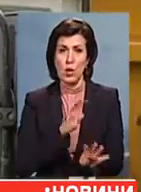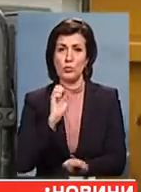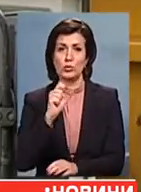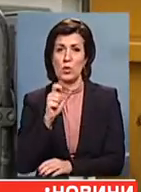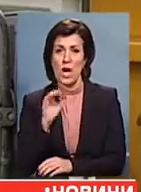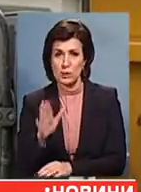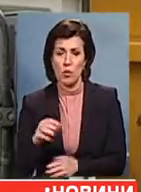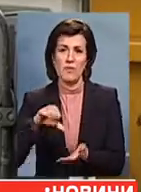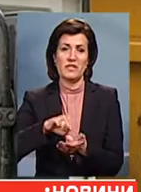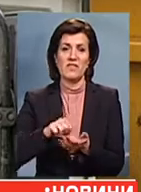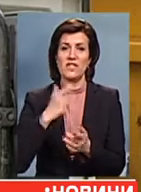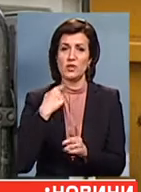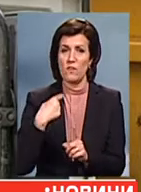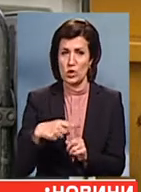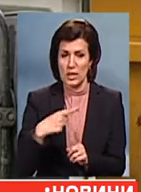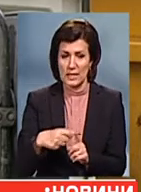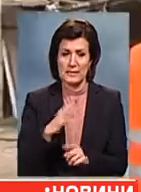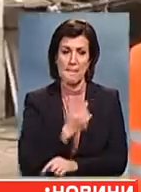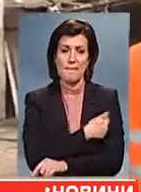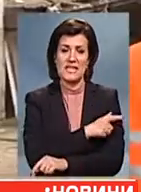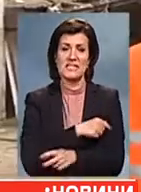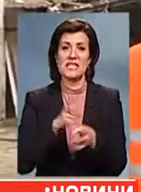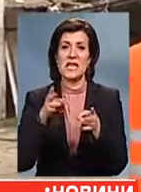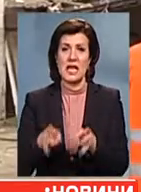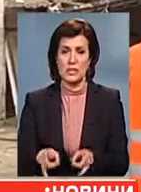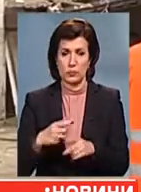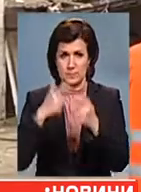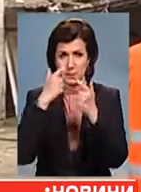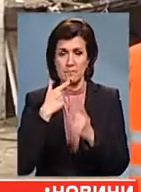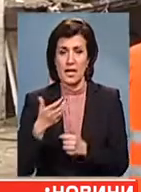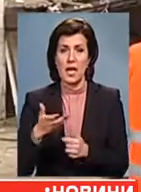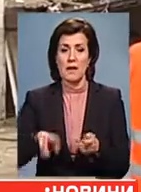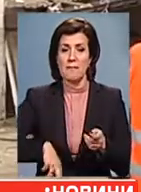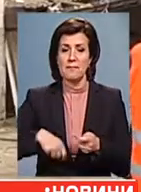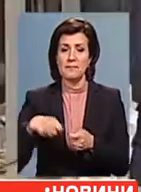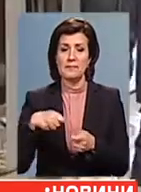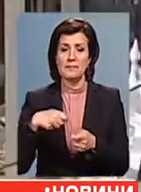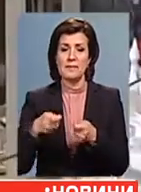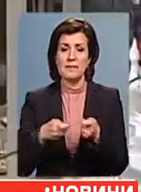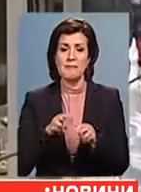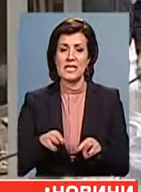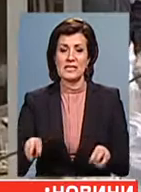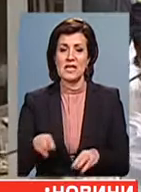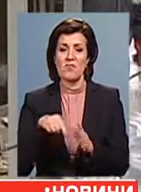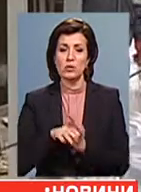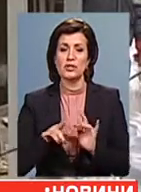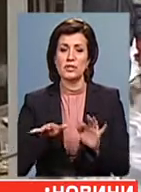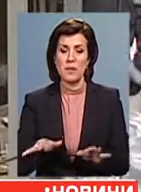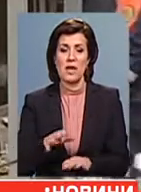представники Червоного Хреста і медицини катастроф. Про це розповів радник міністра внутрішніх справ Зорян Шкіряк.